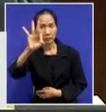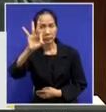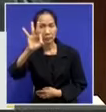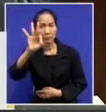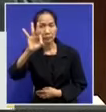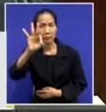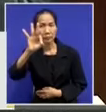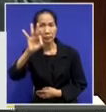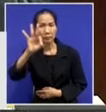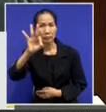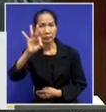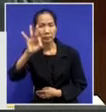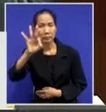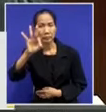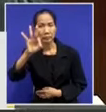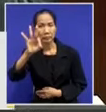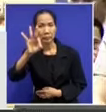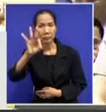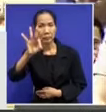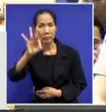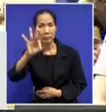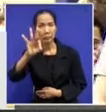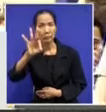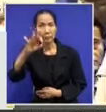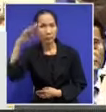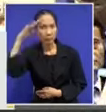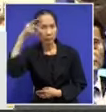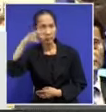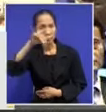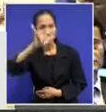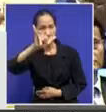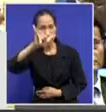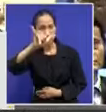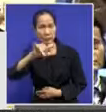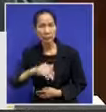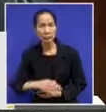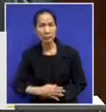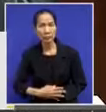นายศิระเจนจาคะ พลเอกประยุทธ์จันทร์โอชาครับ